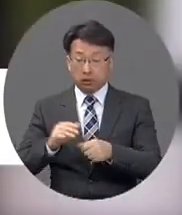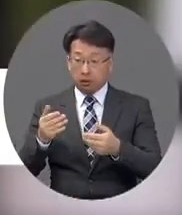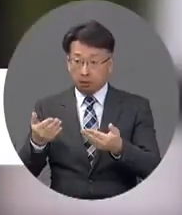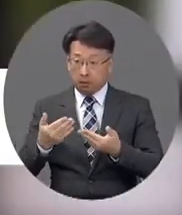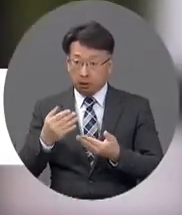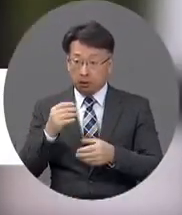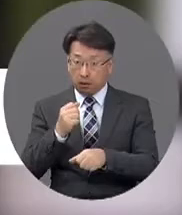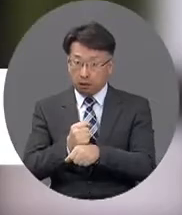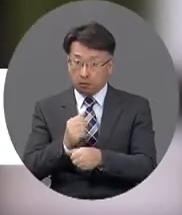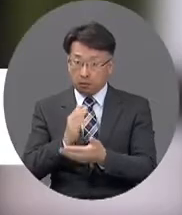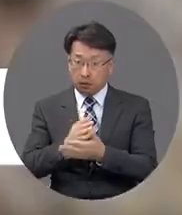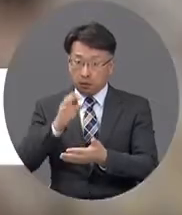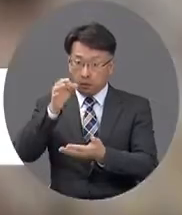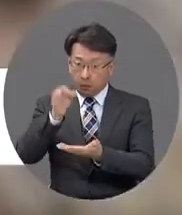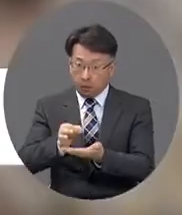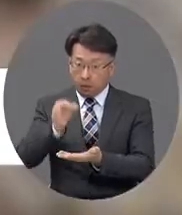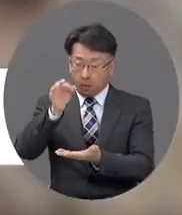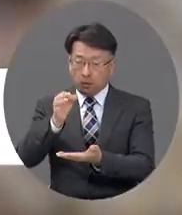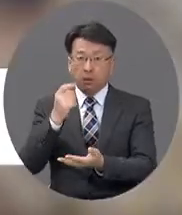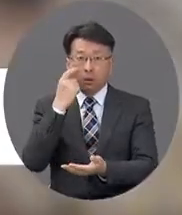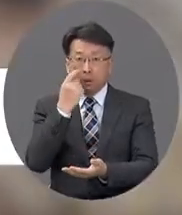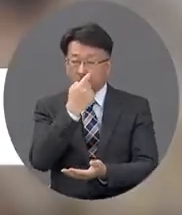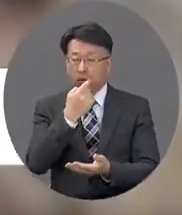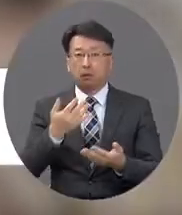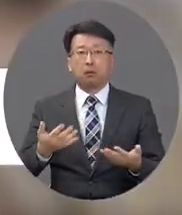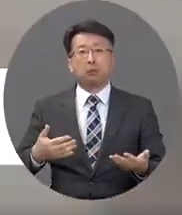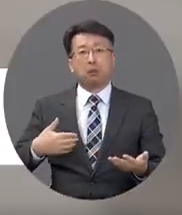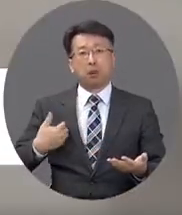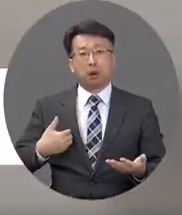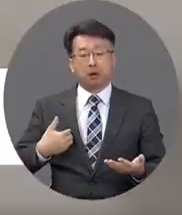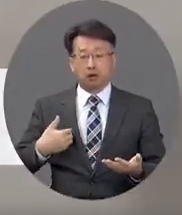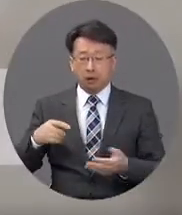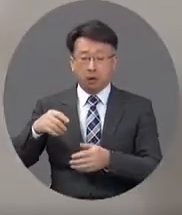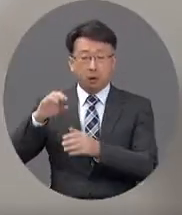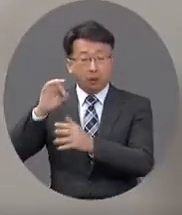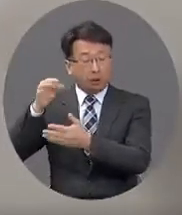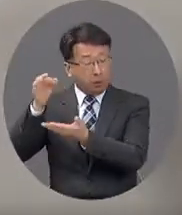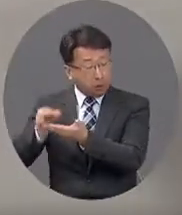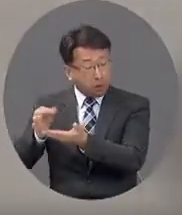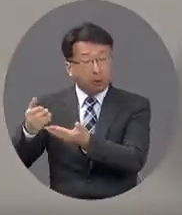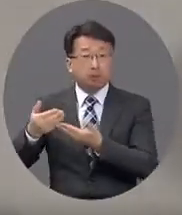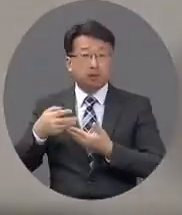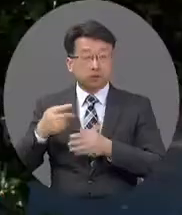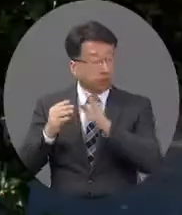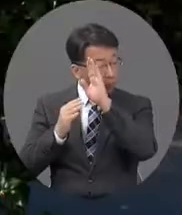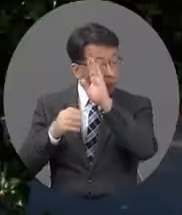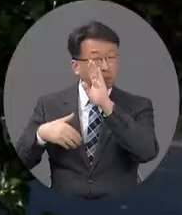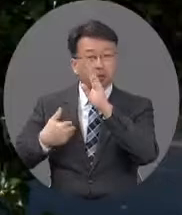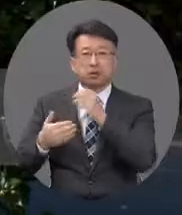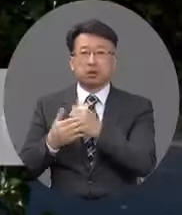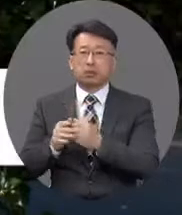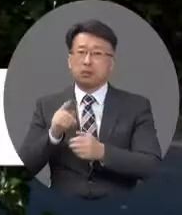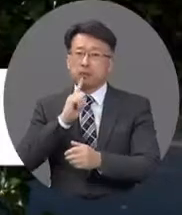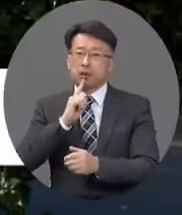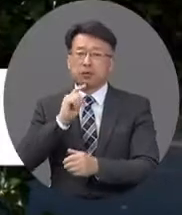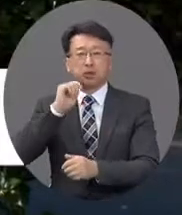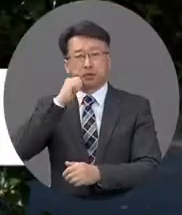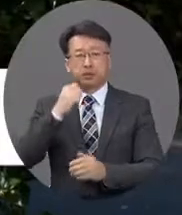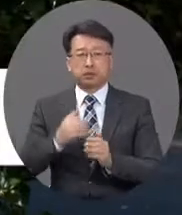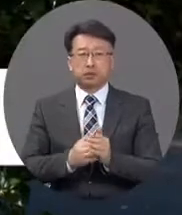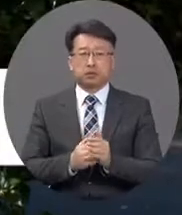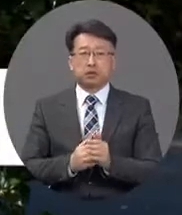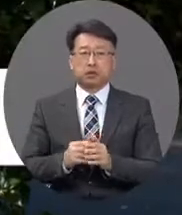수 없기 때문에 임금 체불을 당하더라도 제대로 된 구제를 받기 힘들었습니다. 거의 대부분의